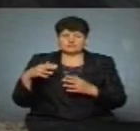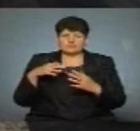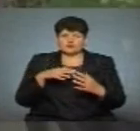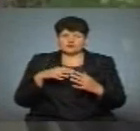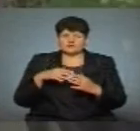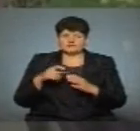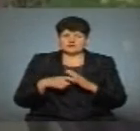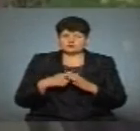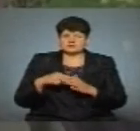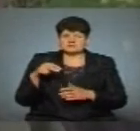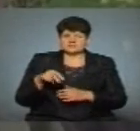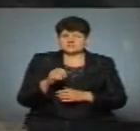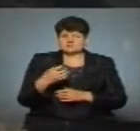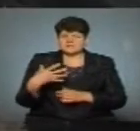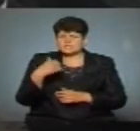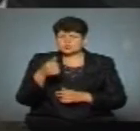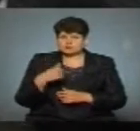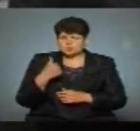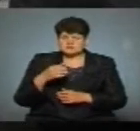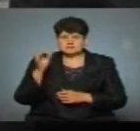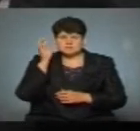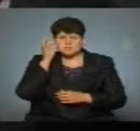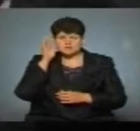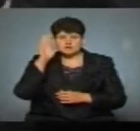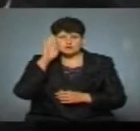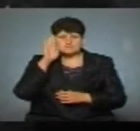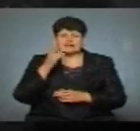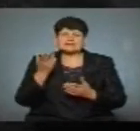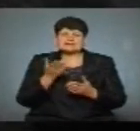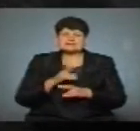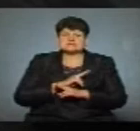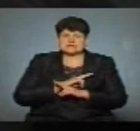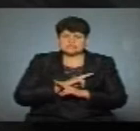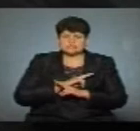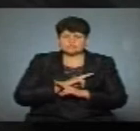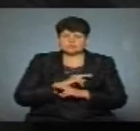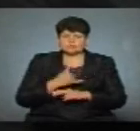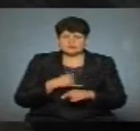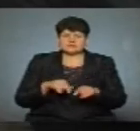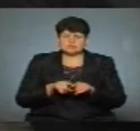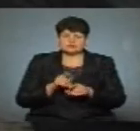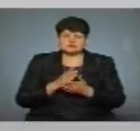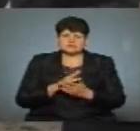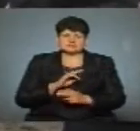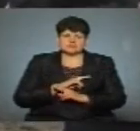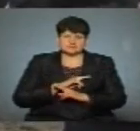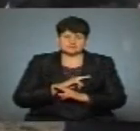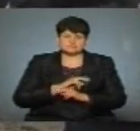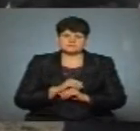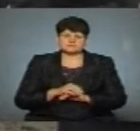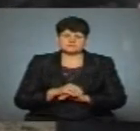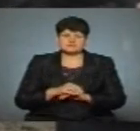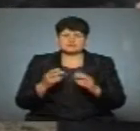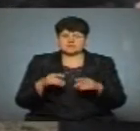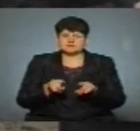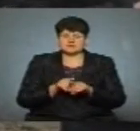у 2015 році. Пам'ятати хлопців, які загинули, у мене також є загиблі. Треба